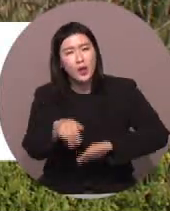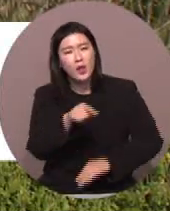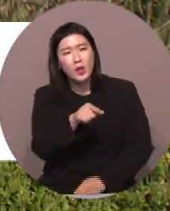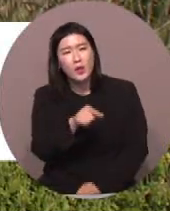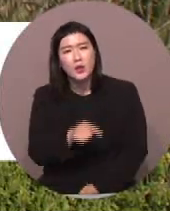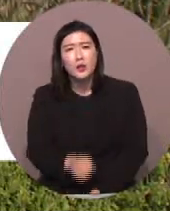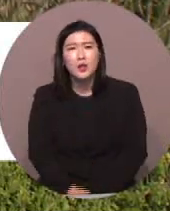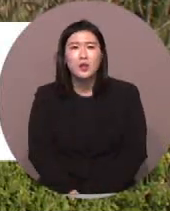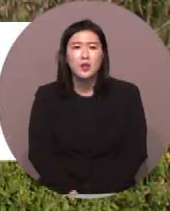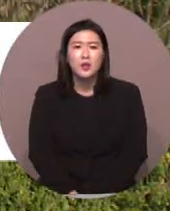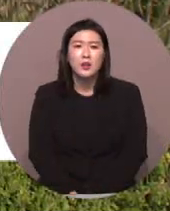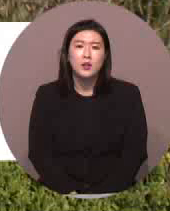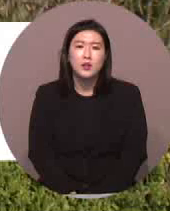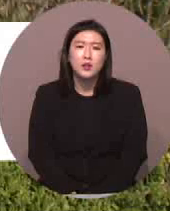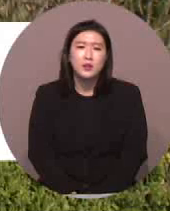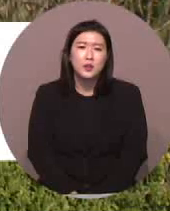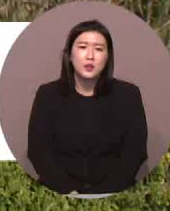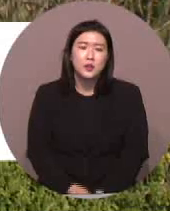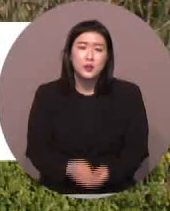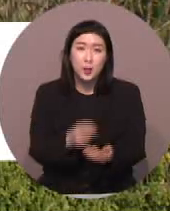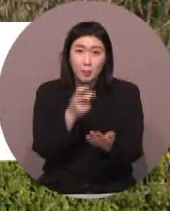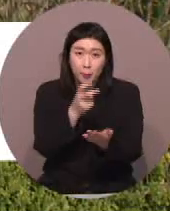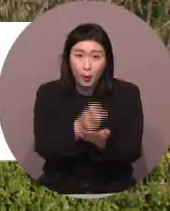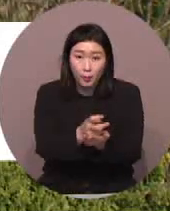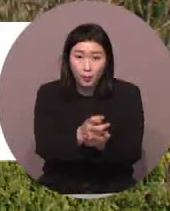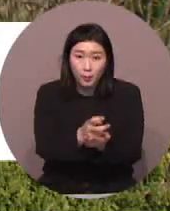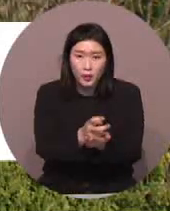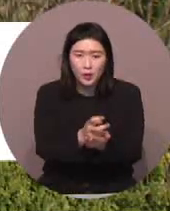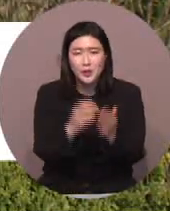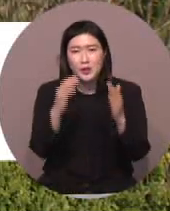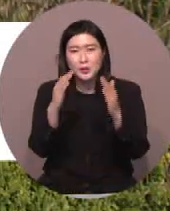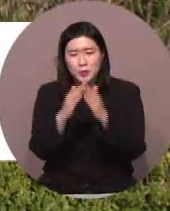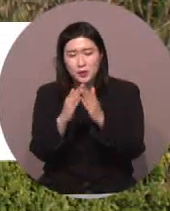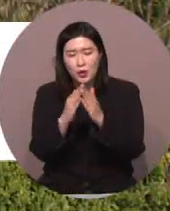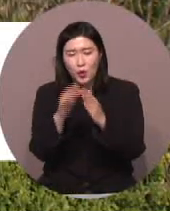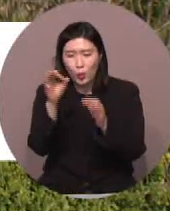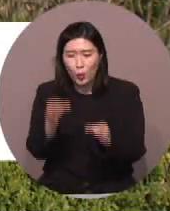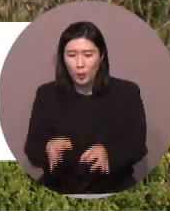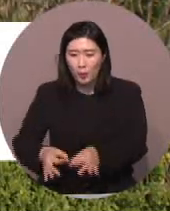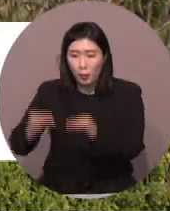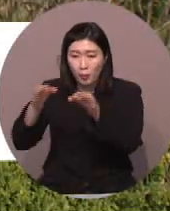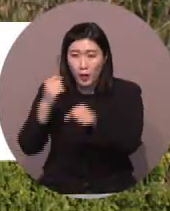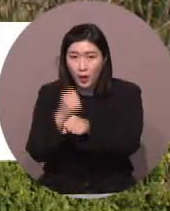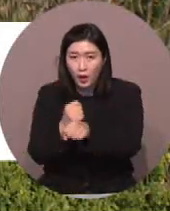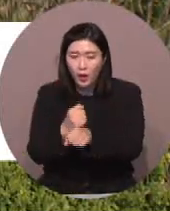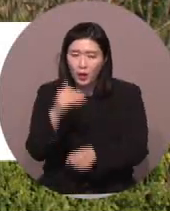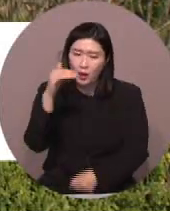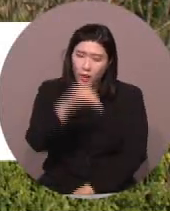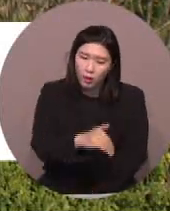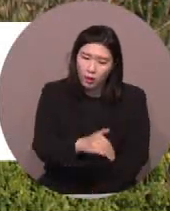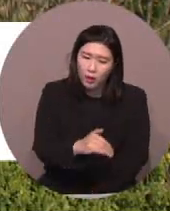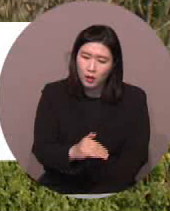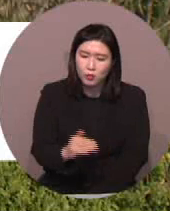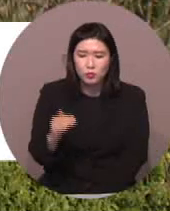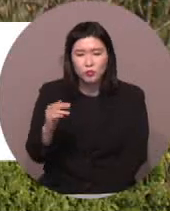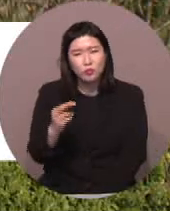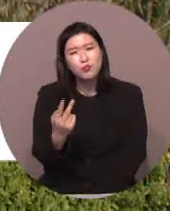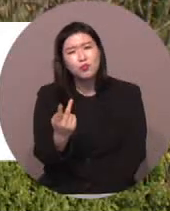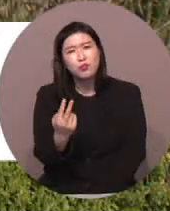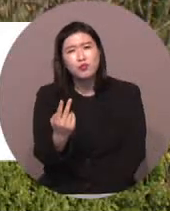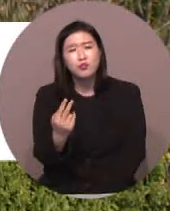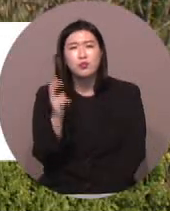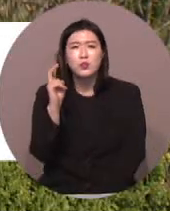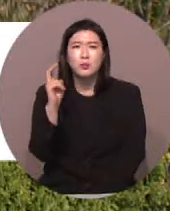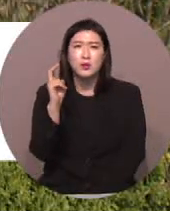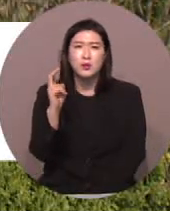보이거든요. 그러다 보니까 이런 규제 완화로 인해서 다시 또 부동산 시장이 뭐 가격이 오르던 아니면 폭락을 하건 이렇게 좀